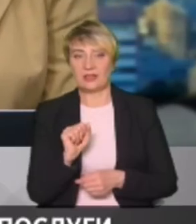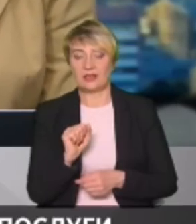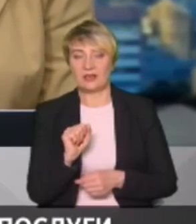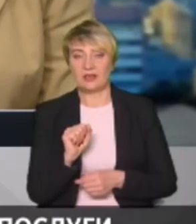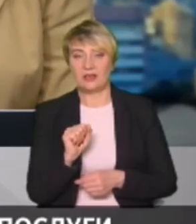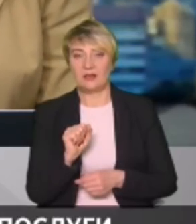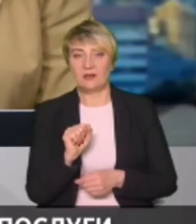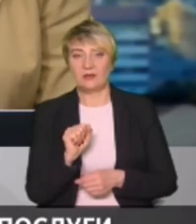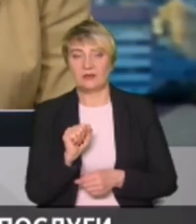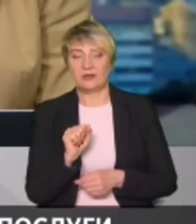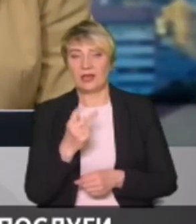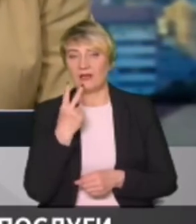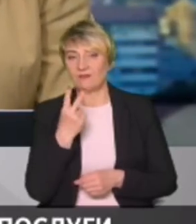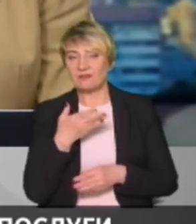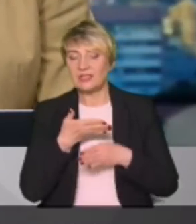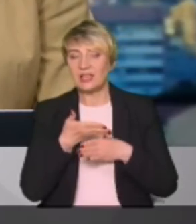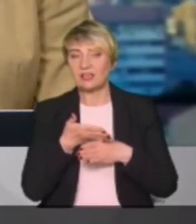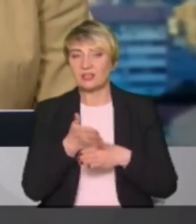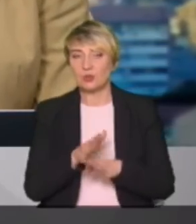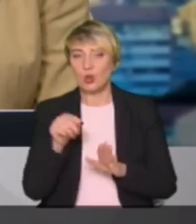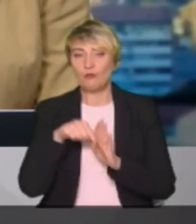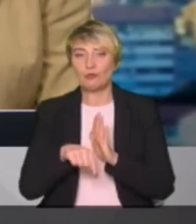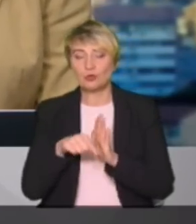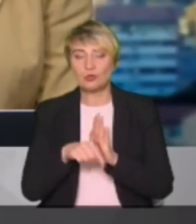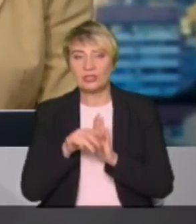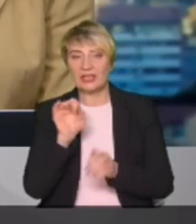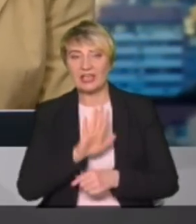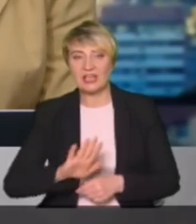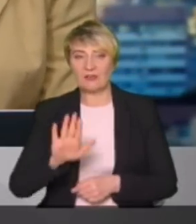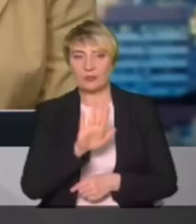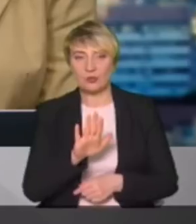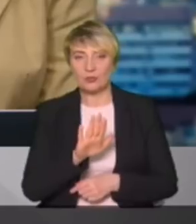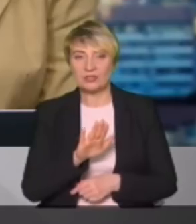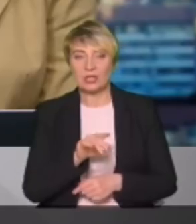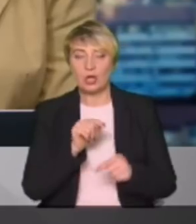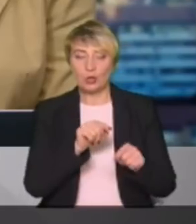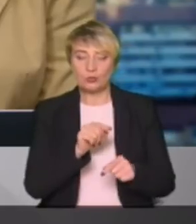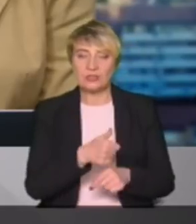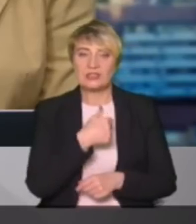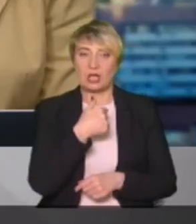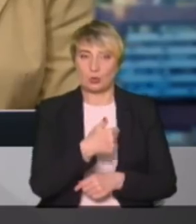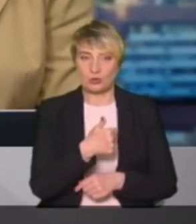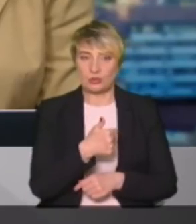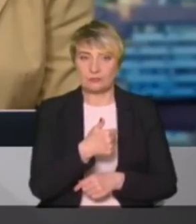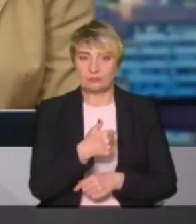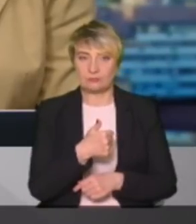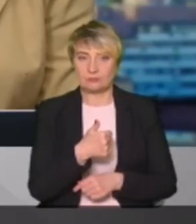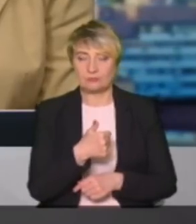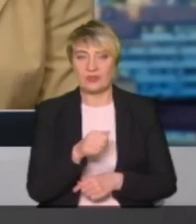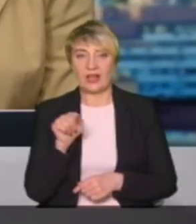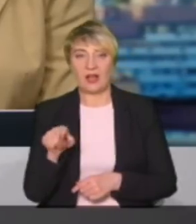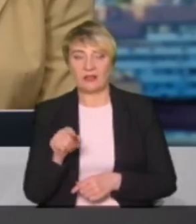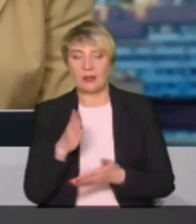какой-то раскол внутри Европы, что вот тут есть, так сказать, хорошие парни, которые играют нашу игру, а там